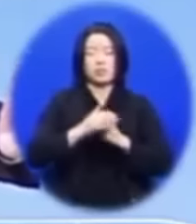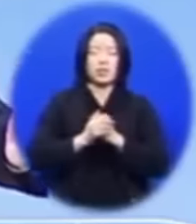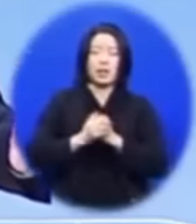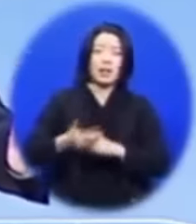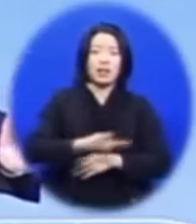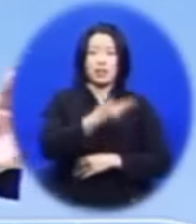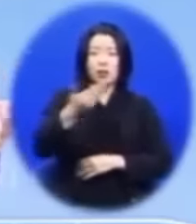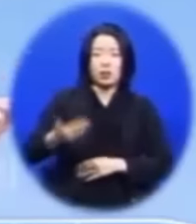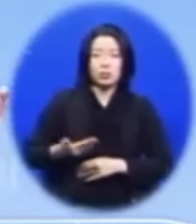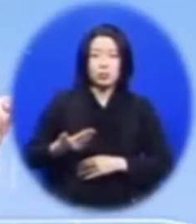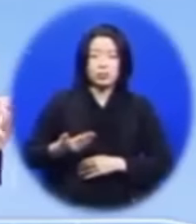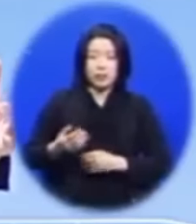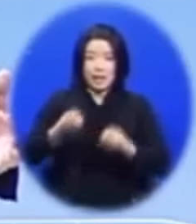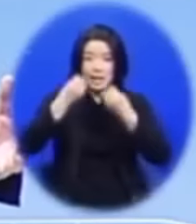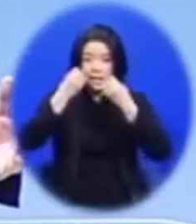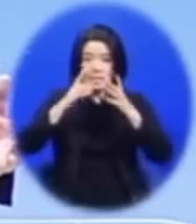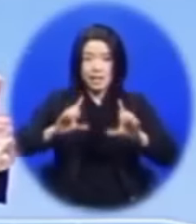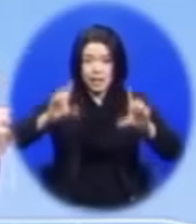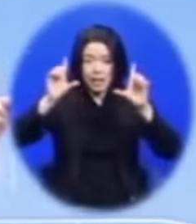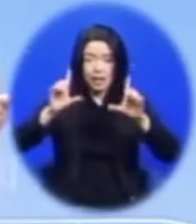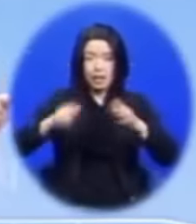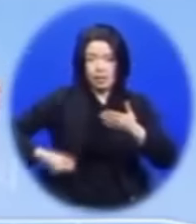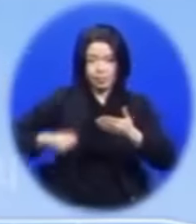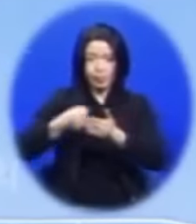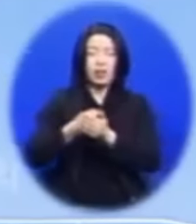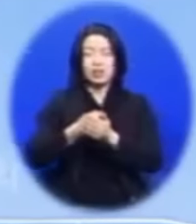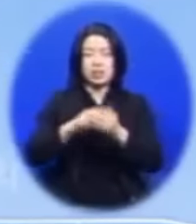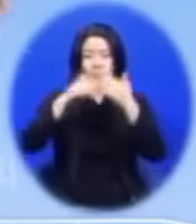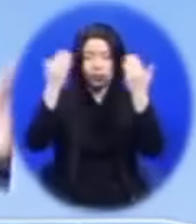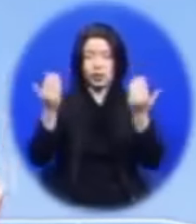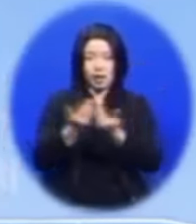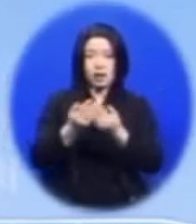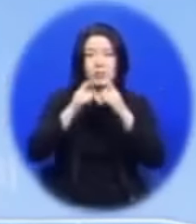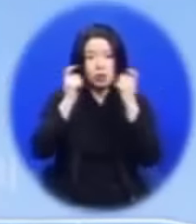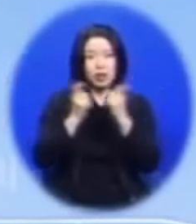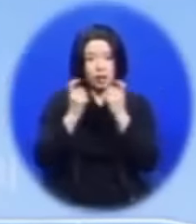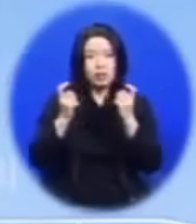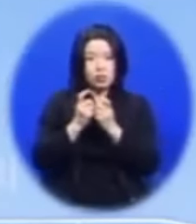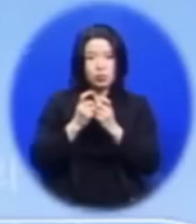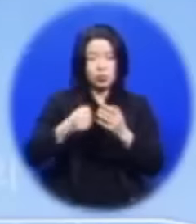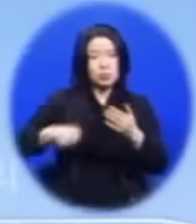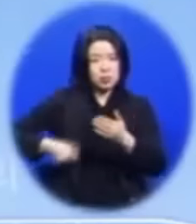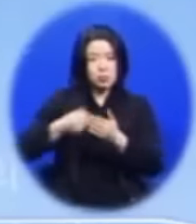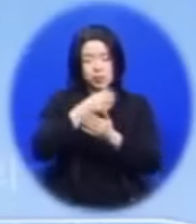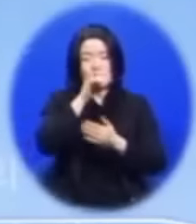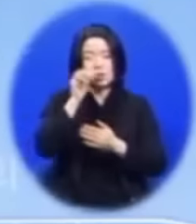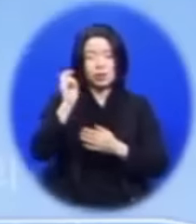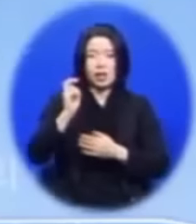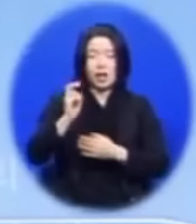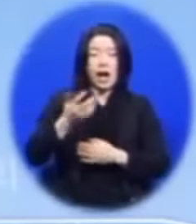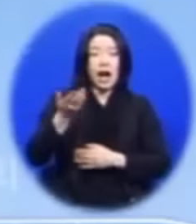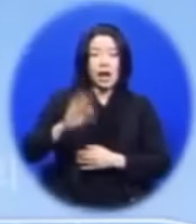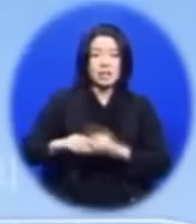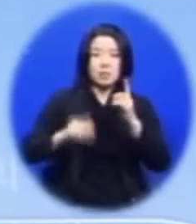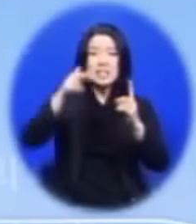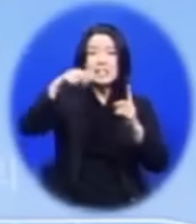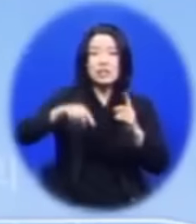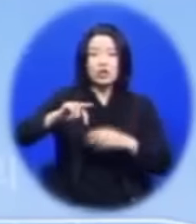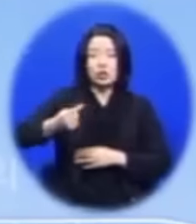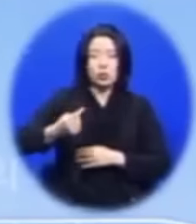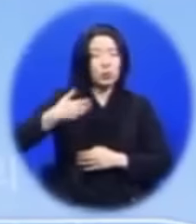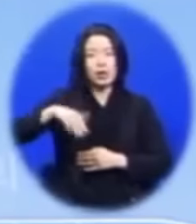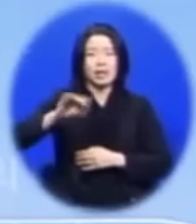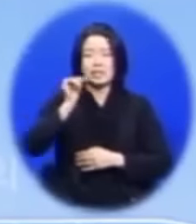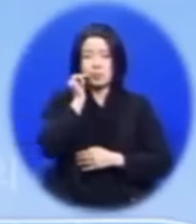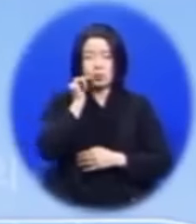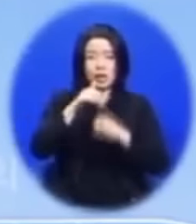여러분 새해 결심을 다 나름대로 하셨을 거예요 그렇지만 일주일도 못 갑니다 다